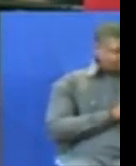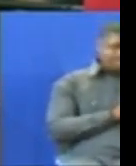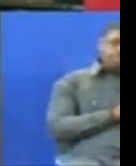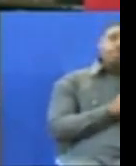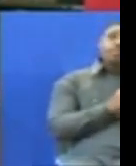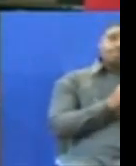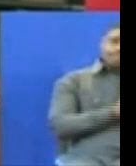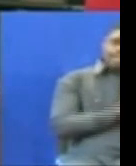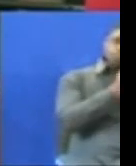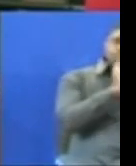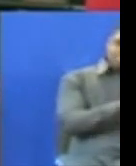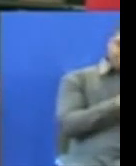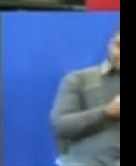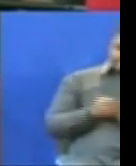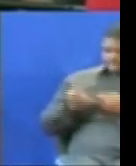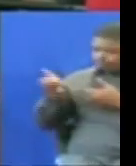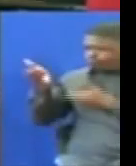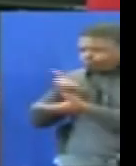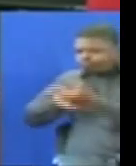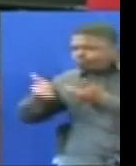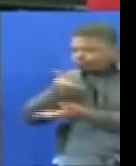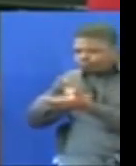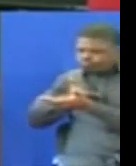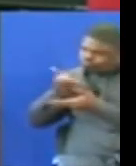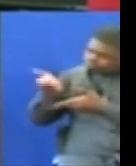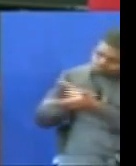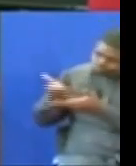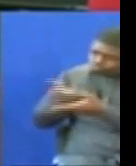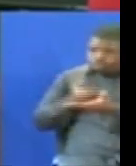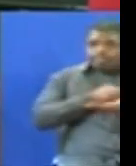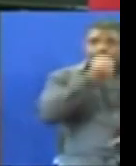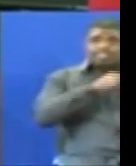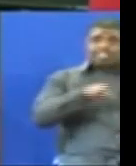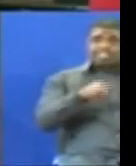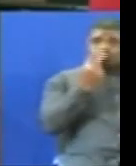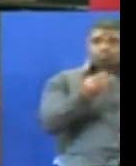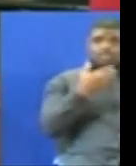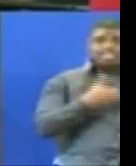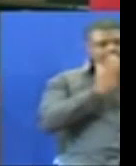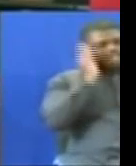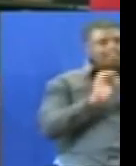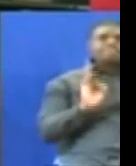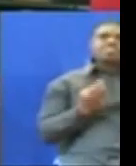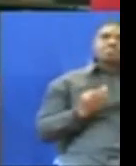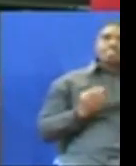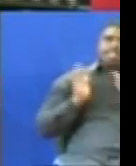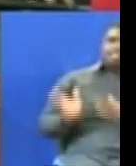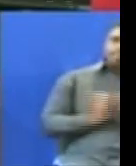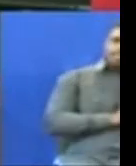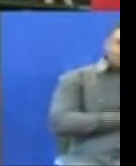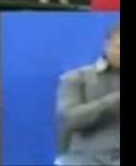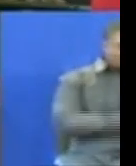Na tunapojadili bajeti hii, tunaona ni jinsi gani ambavyo serikali imejipanga kwa ajili ya kuendelea kuboresha miundombinu